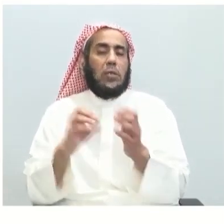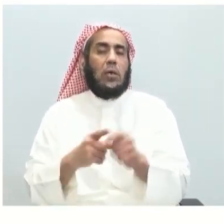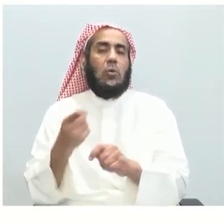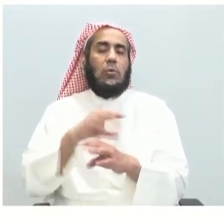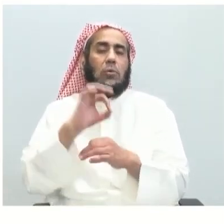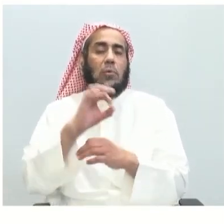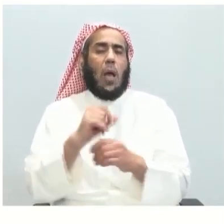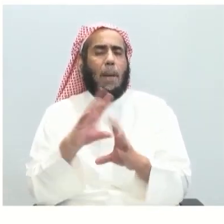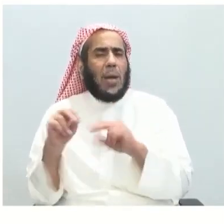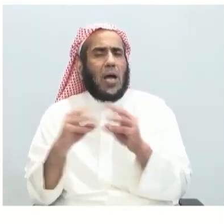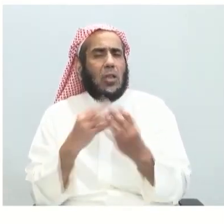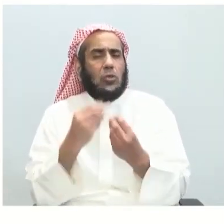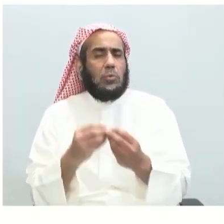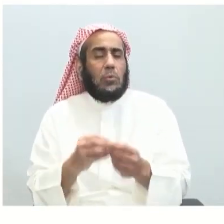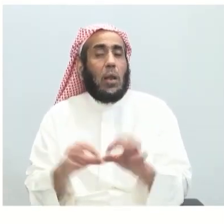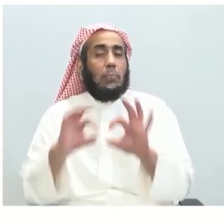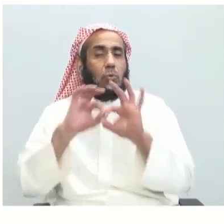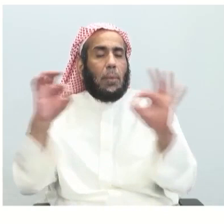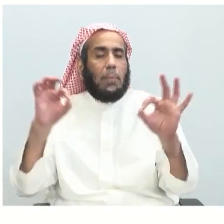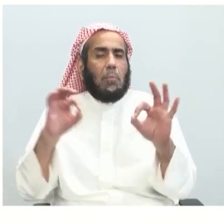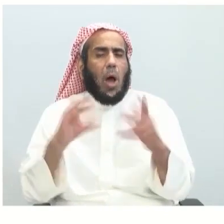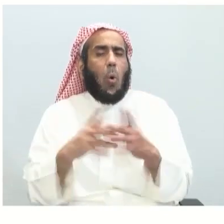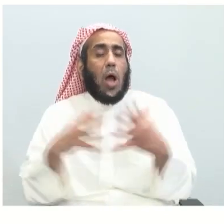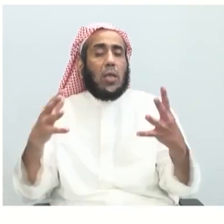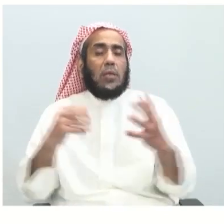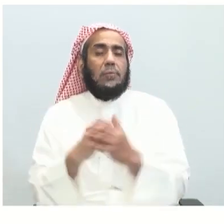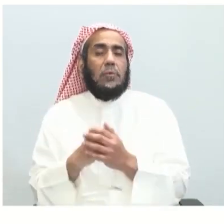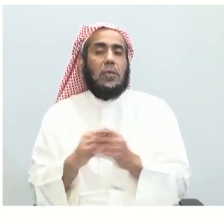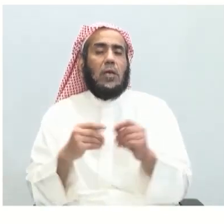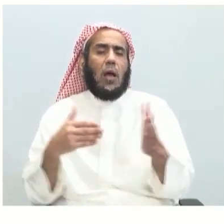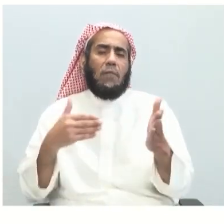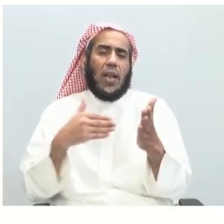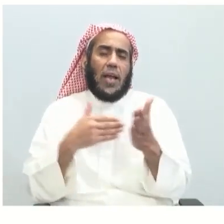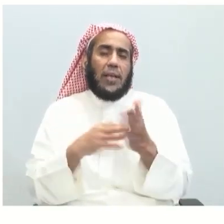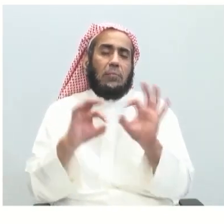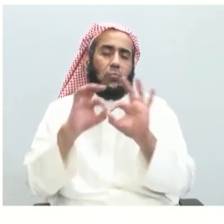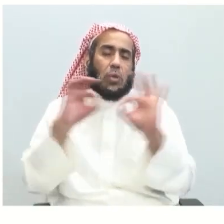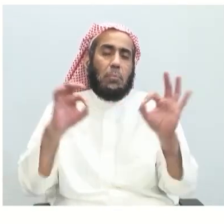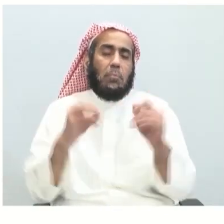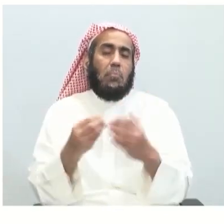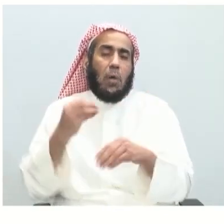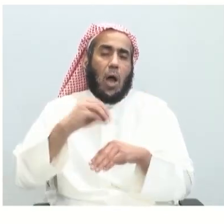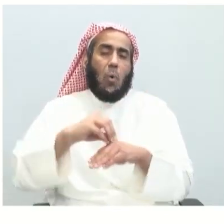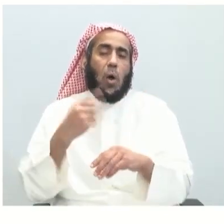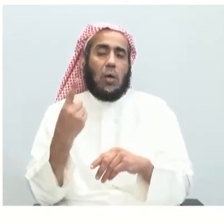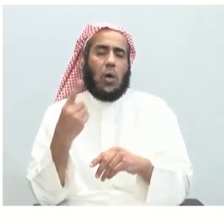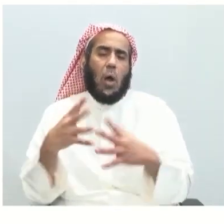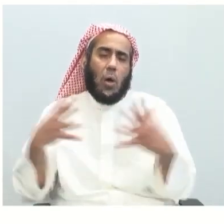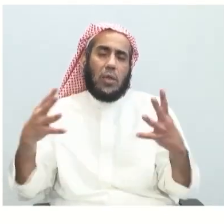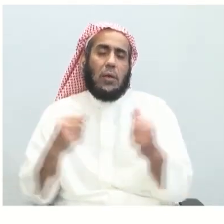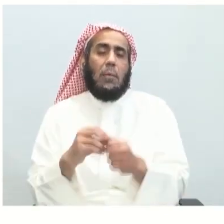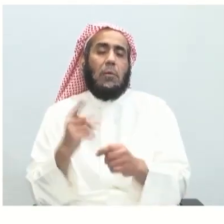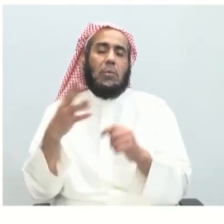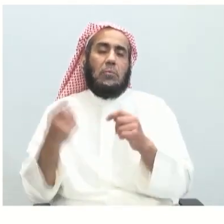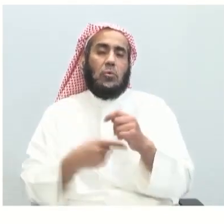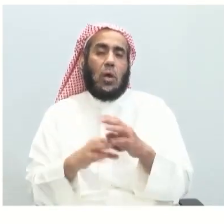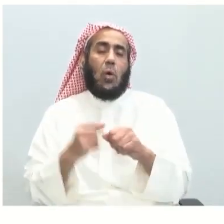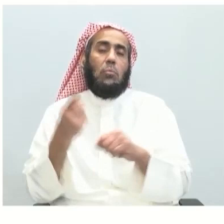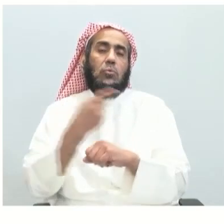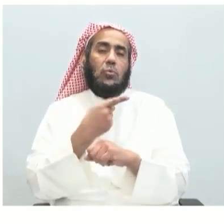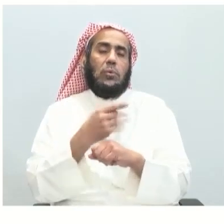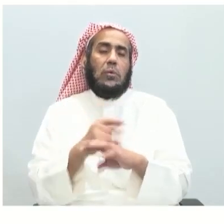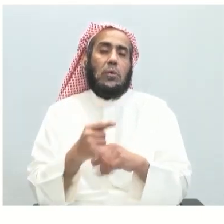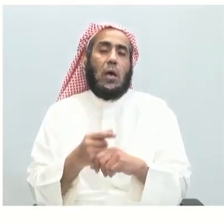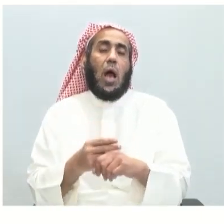جوازم ايضا بعض الجمل تحتوي على متمم او اكثر بعض الجمل تحتويه على متمم او اكثر من متممات المجروره او المنصوبه